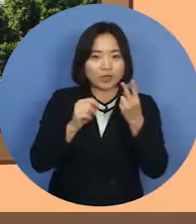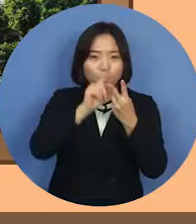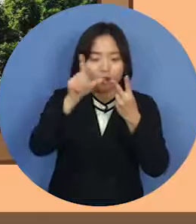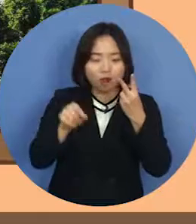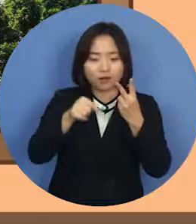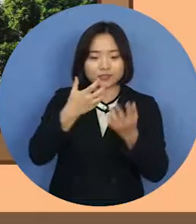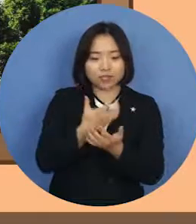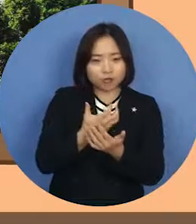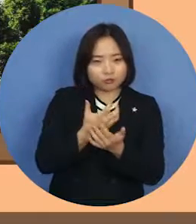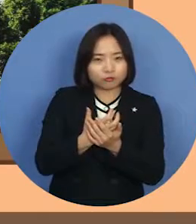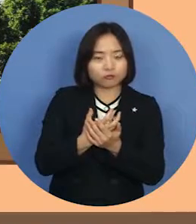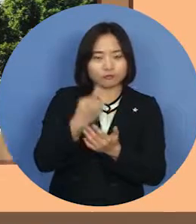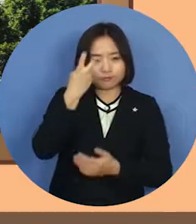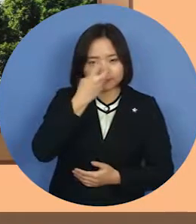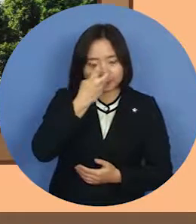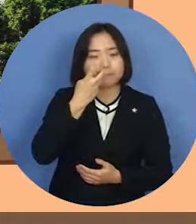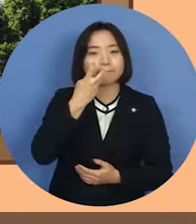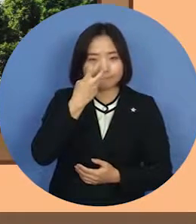서류와 현지 심사를 거쳐